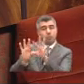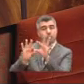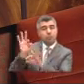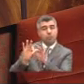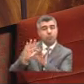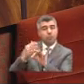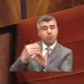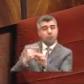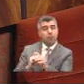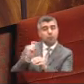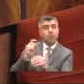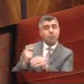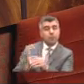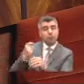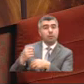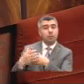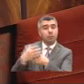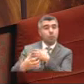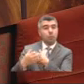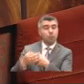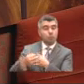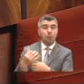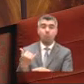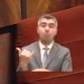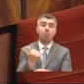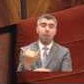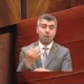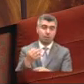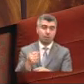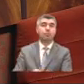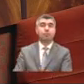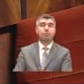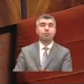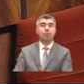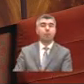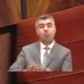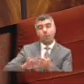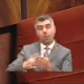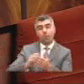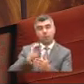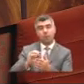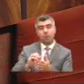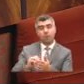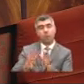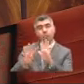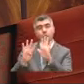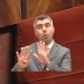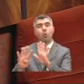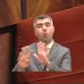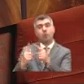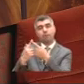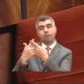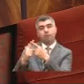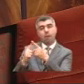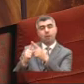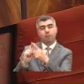والقيمة ديال المساهمة ديالها. هذا هو بيت القصيد، وهذا هو اللي هو مهم جدا، حيث تم تحديد 9 فئات حسب الدخل